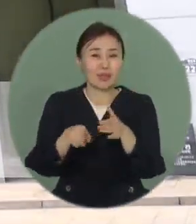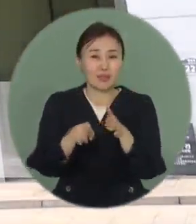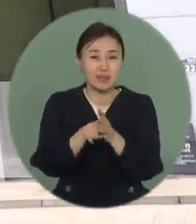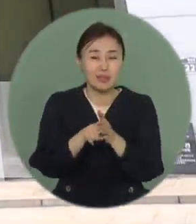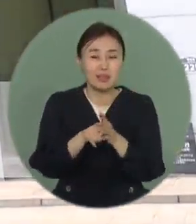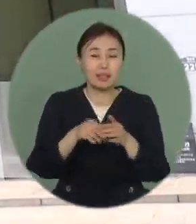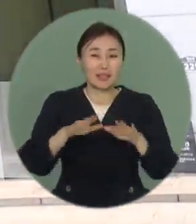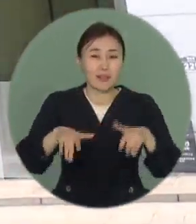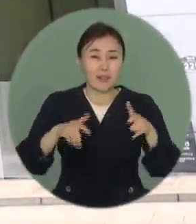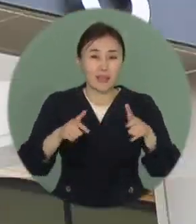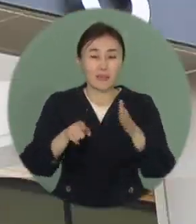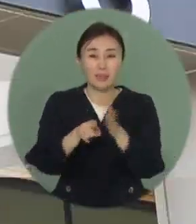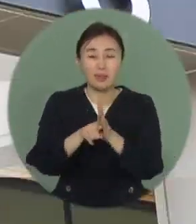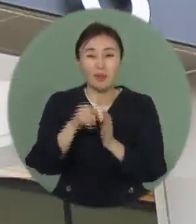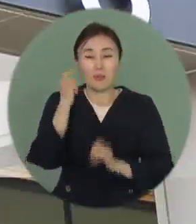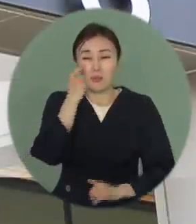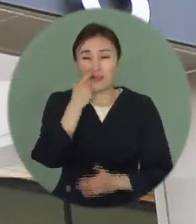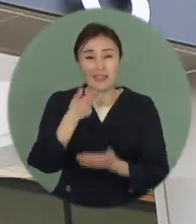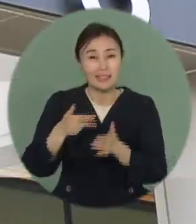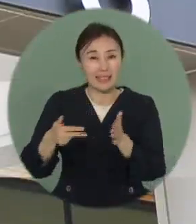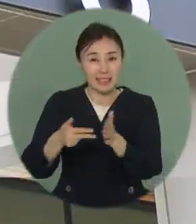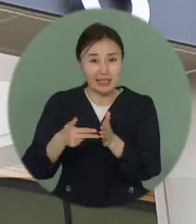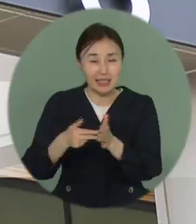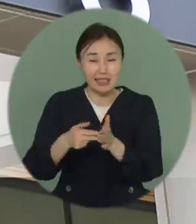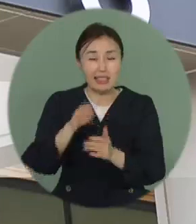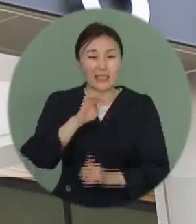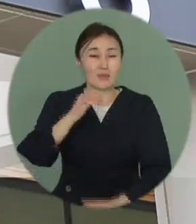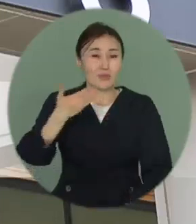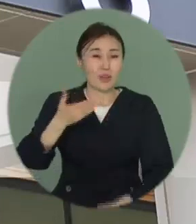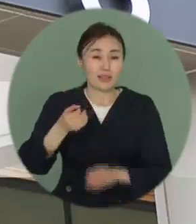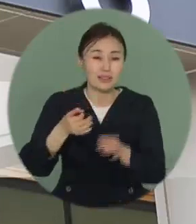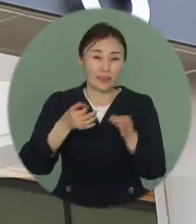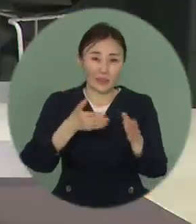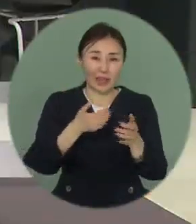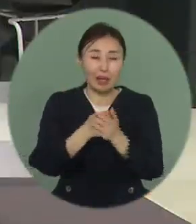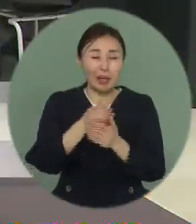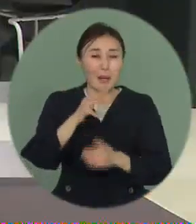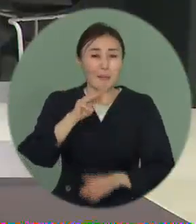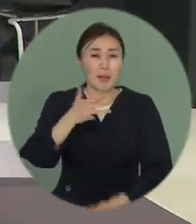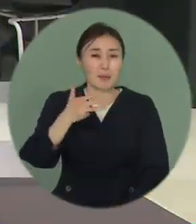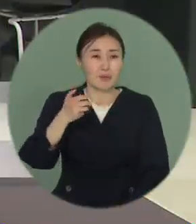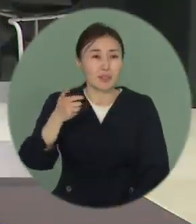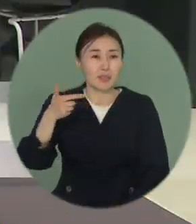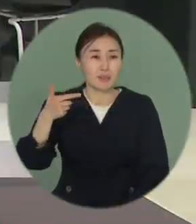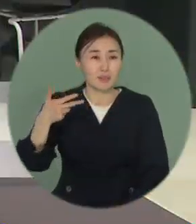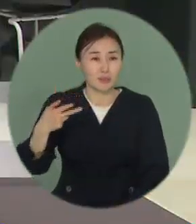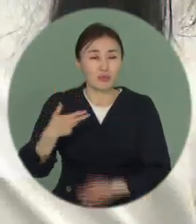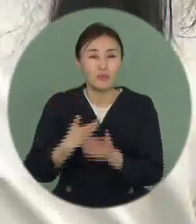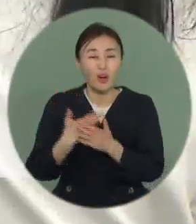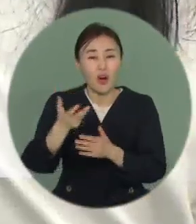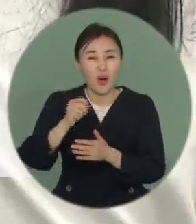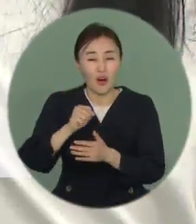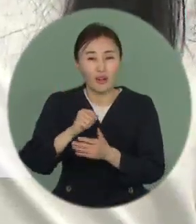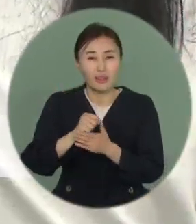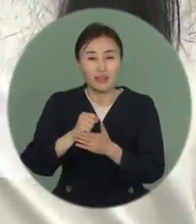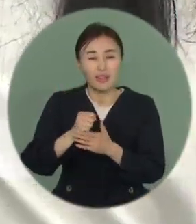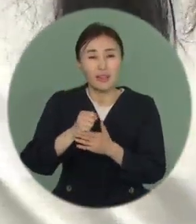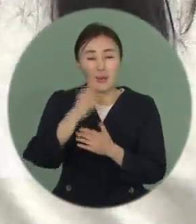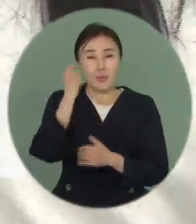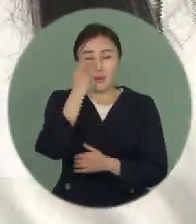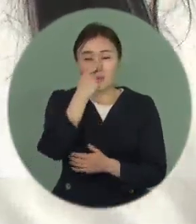신용보증재단에 49억 원을 특별 출연해 862억 원의 특례 보증 대출을 공급하기로